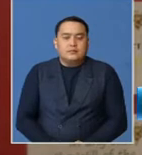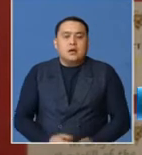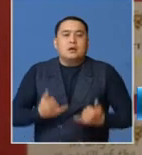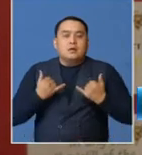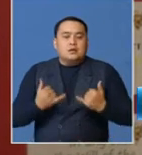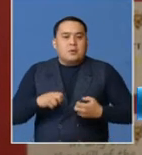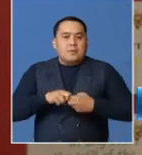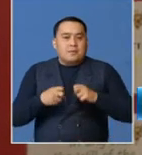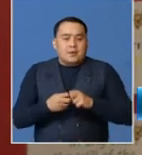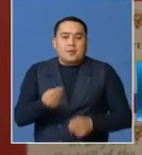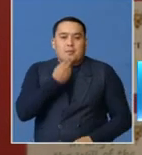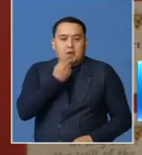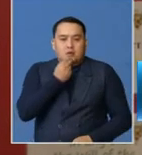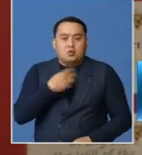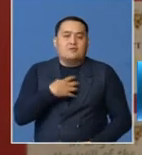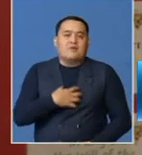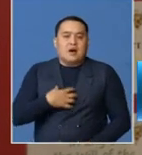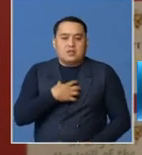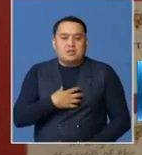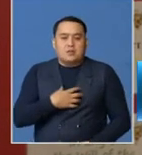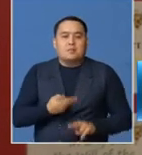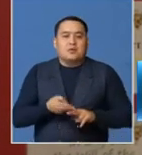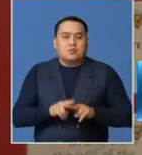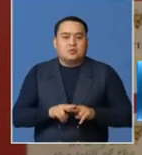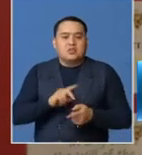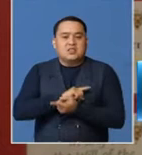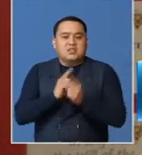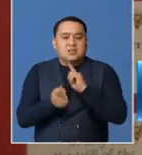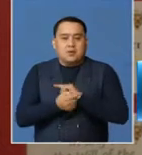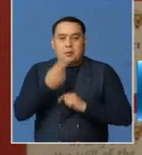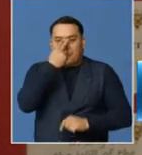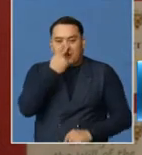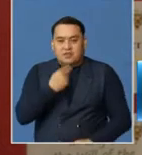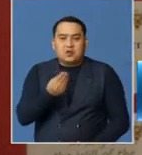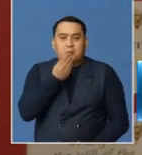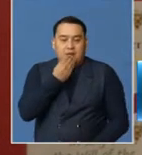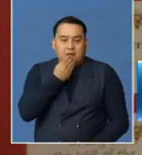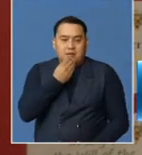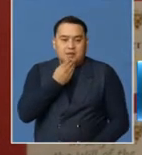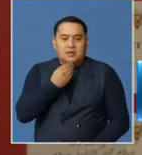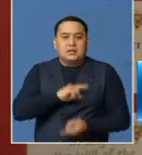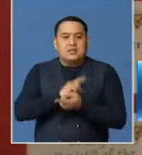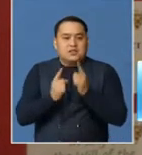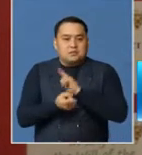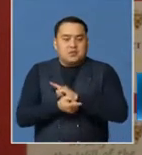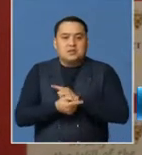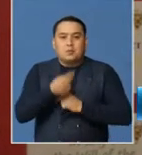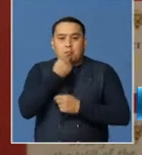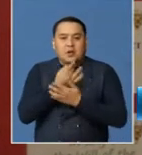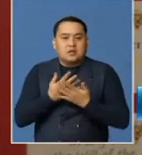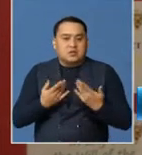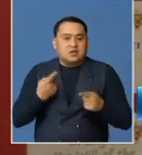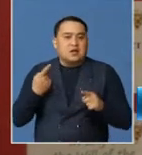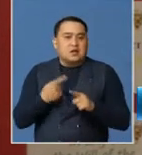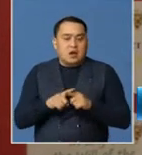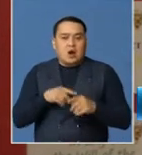что проблемы питания настолько актуальны, потому что изменились привычки питания, изменились сами продукты питания,